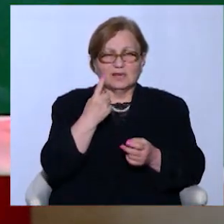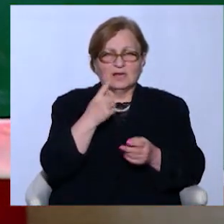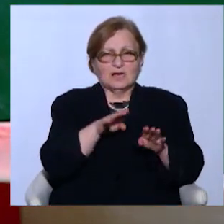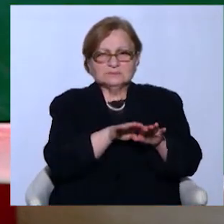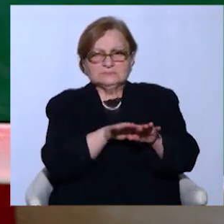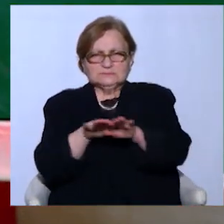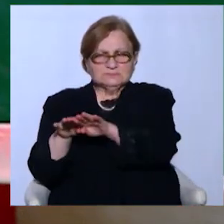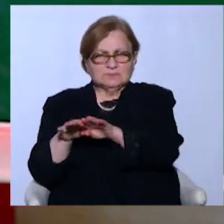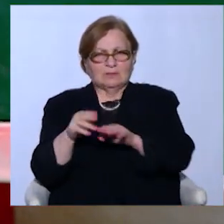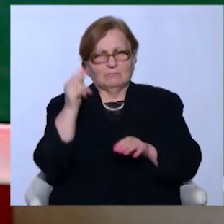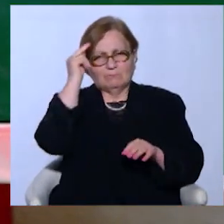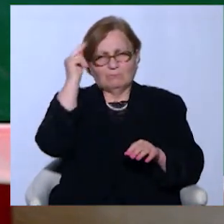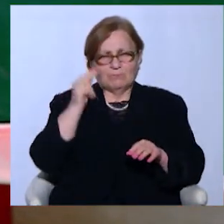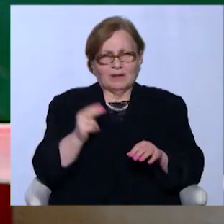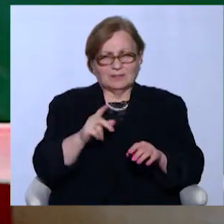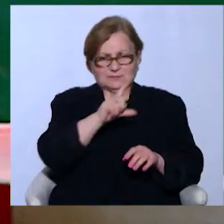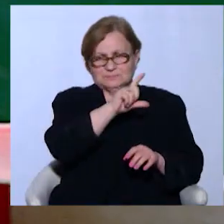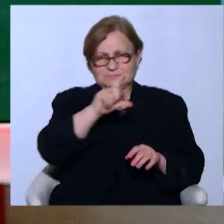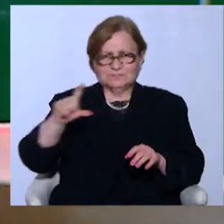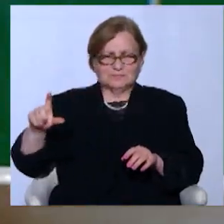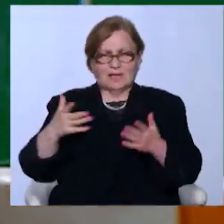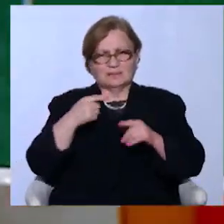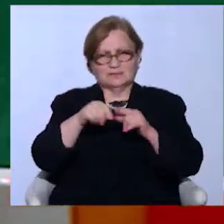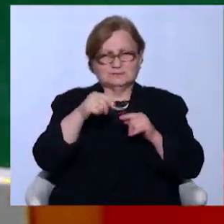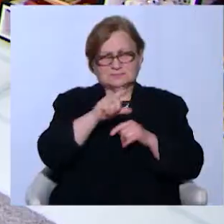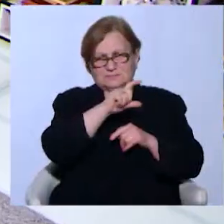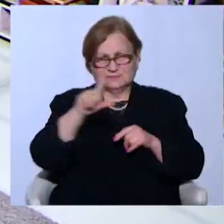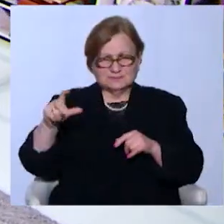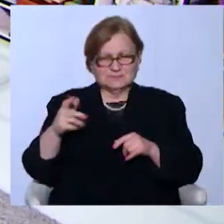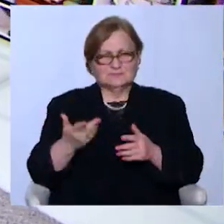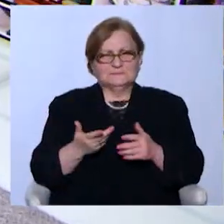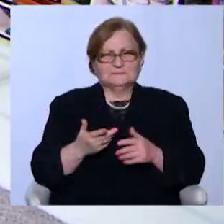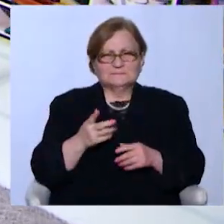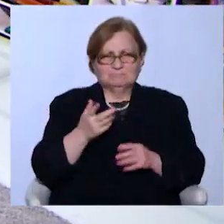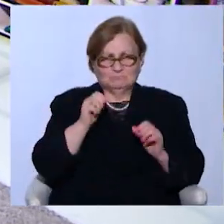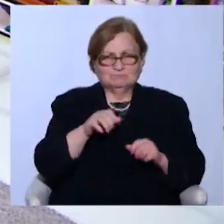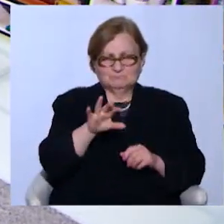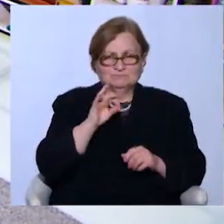ფანქრები, 6 ცალი, ან ფლომასტერი, ან სულაც ასანთის ღერები.